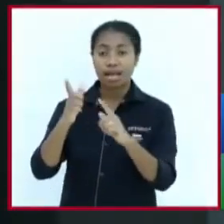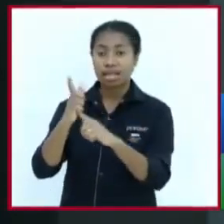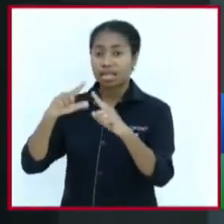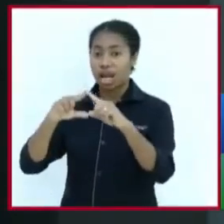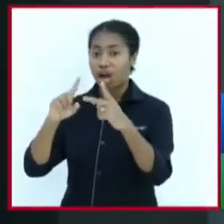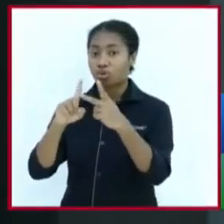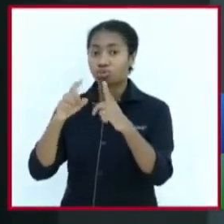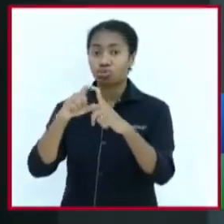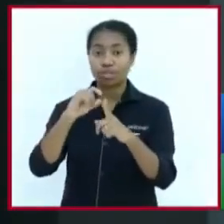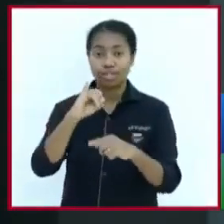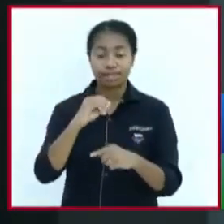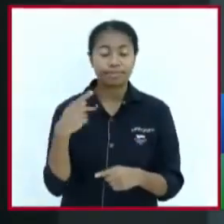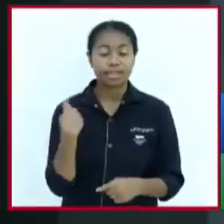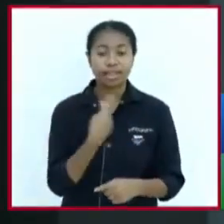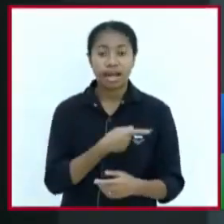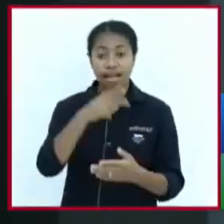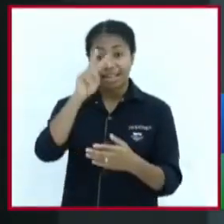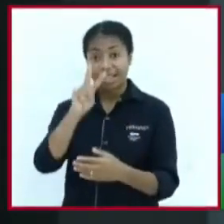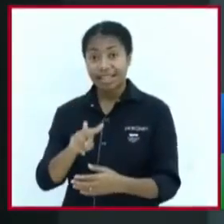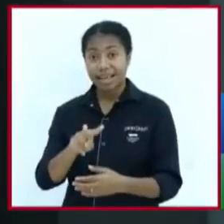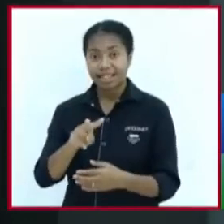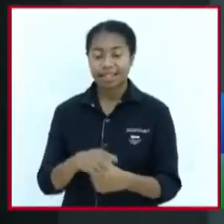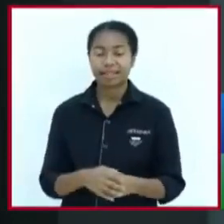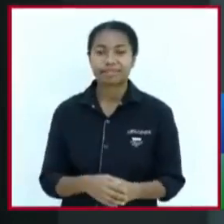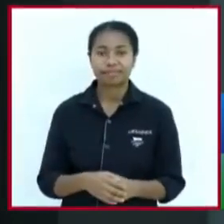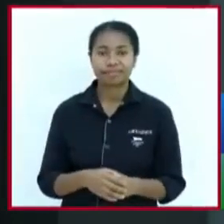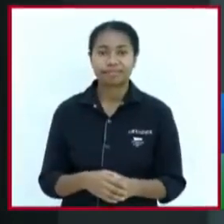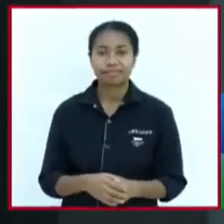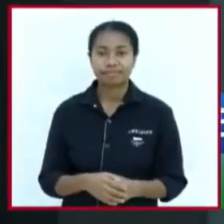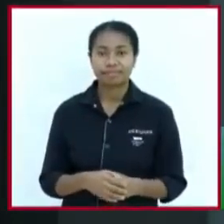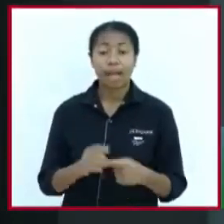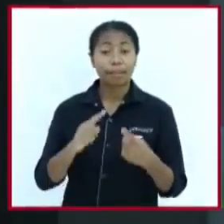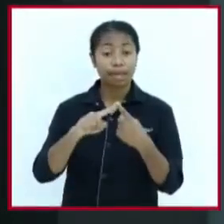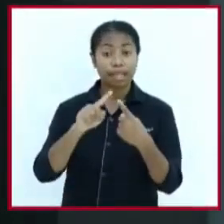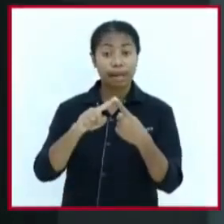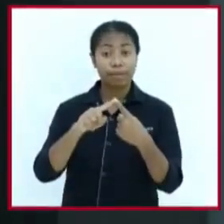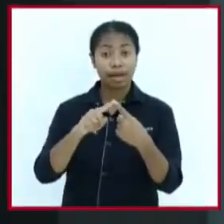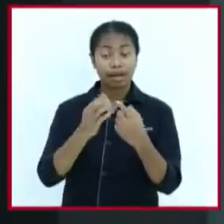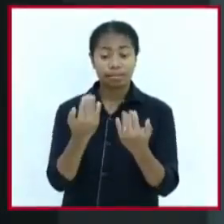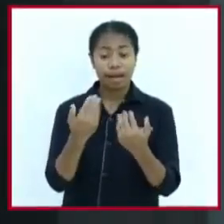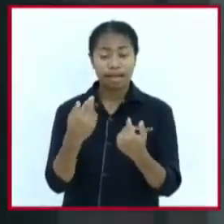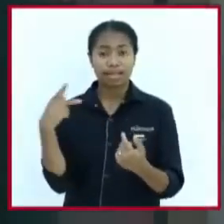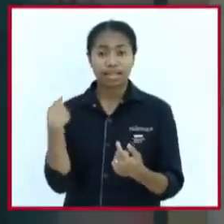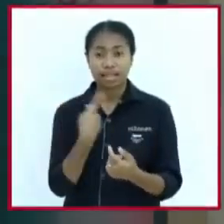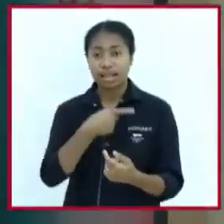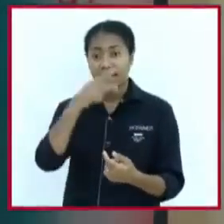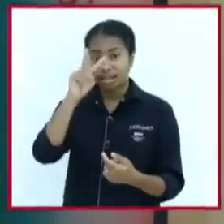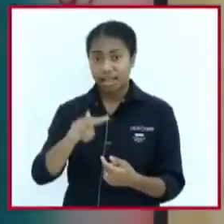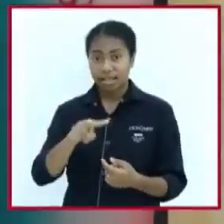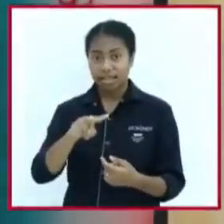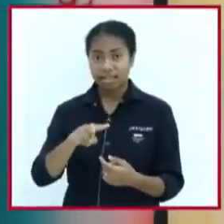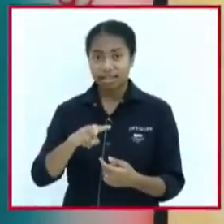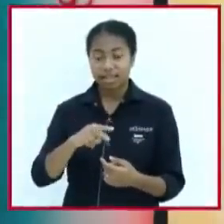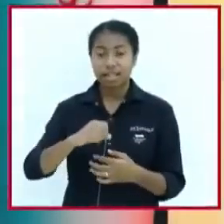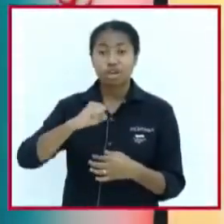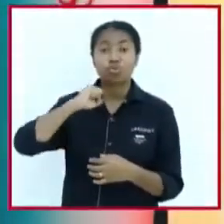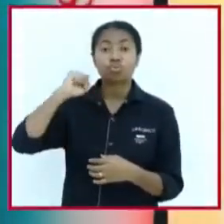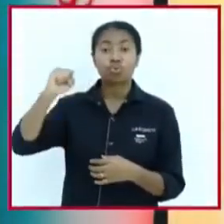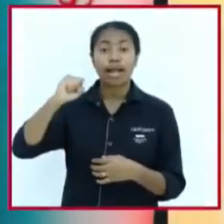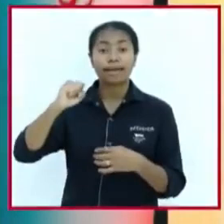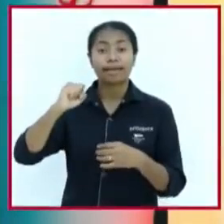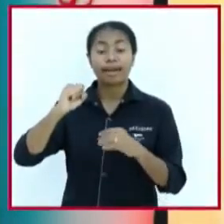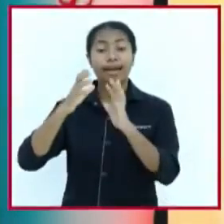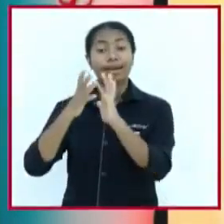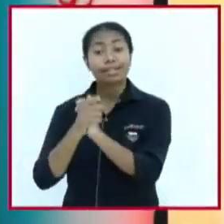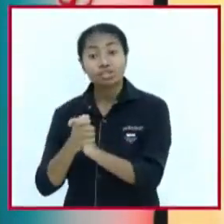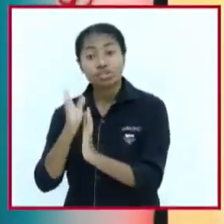kita akan melihat ini lebih dalam pertama Mari kita melihat keunggulan Kristus atau